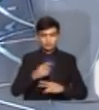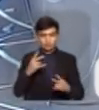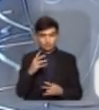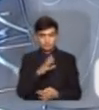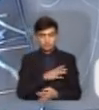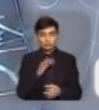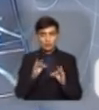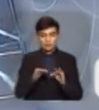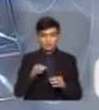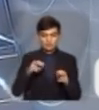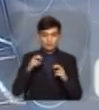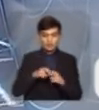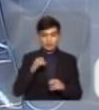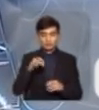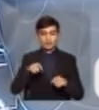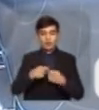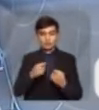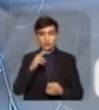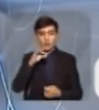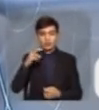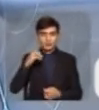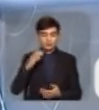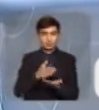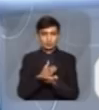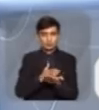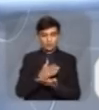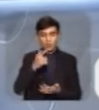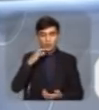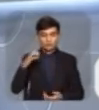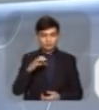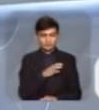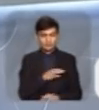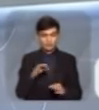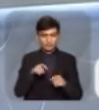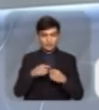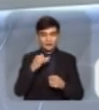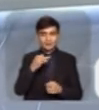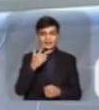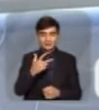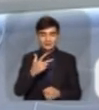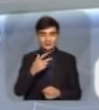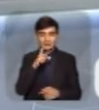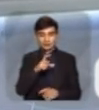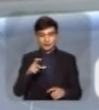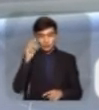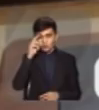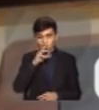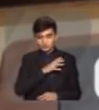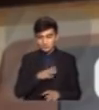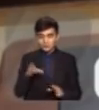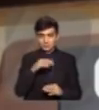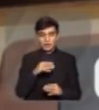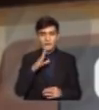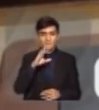морально-этические нормы, а также нарушили этический кодекс госслужащих. Еще 3 обучающимся объявили выговор.